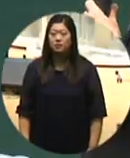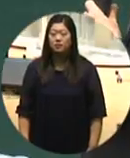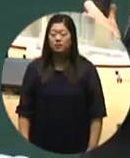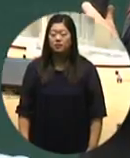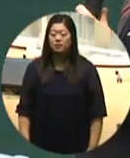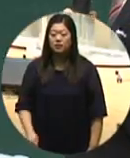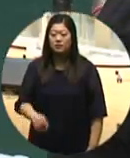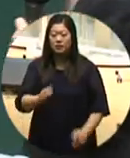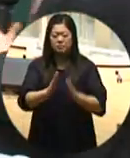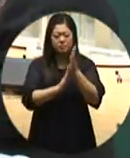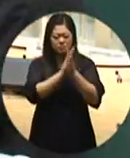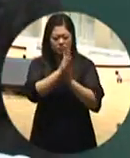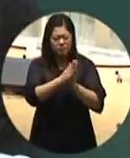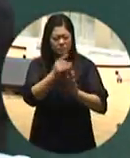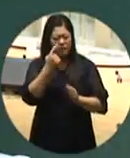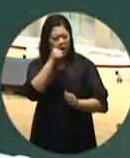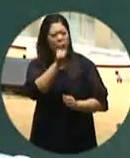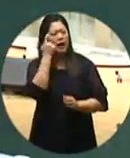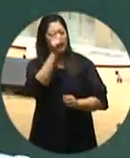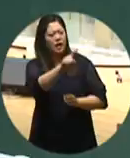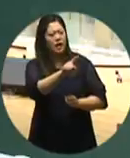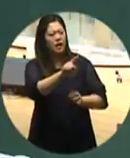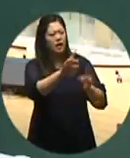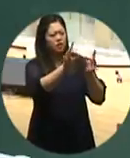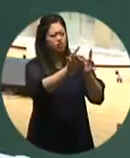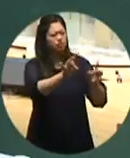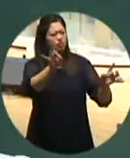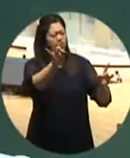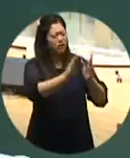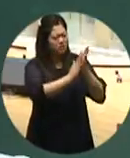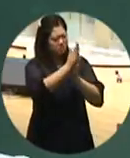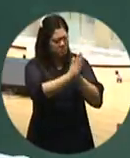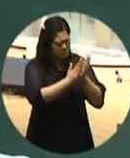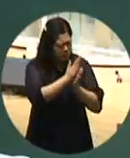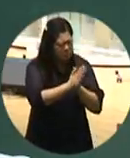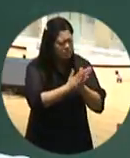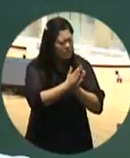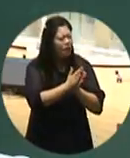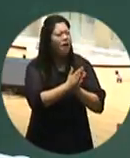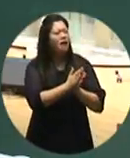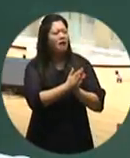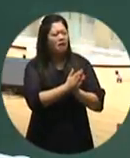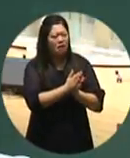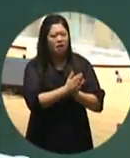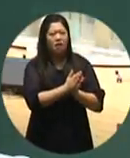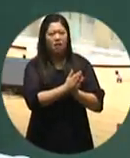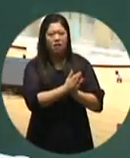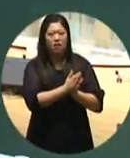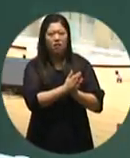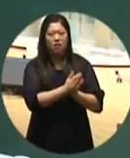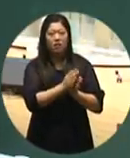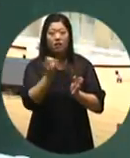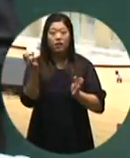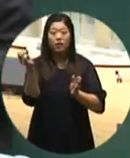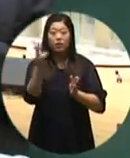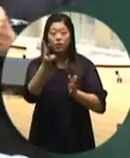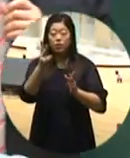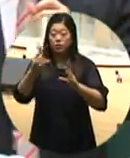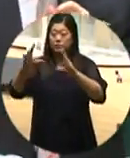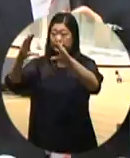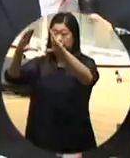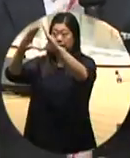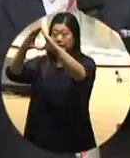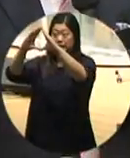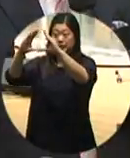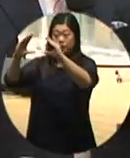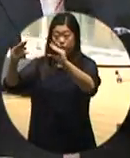걸 발견한 겁니다. So they discovered something amazing. 이 애굽은 각종 우상 있지만은 이 피라미드 만드는 이 우상이 굉장히 큰